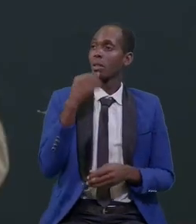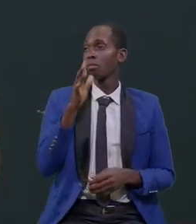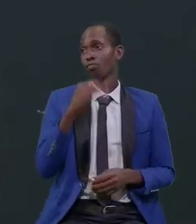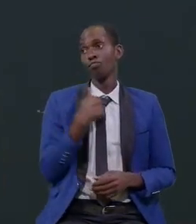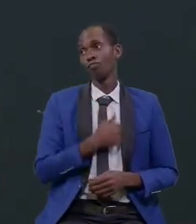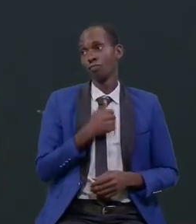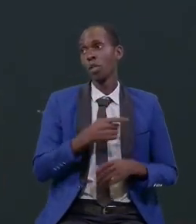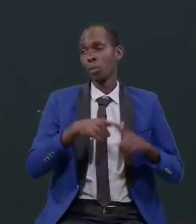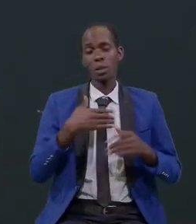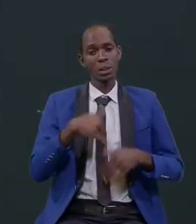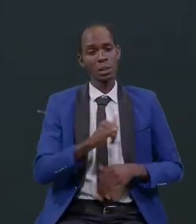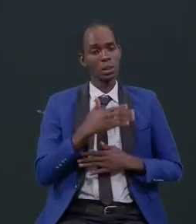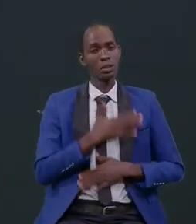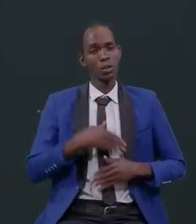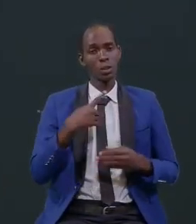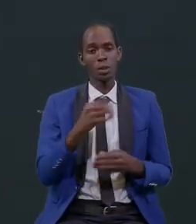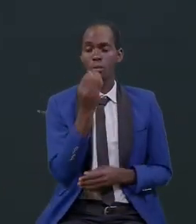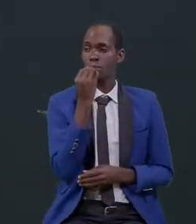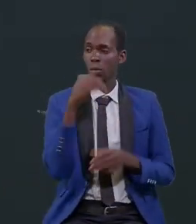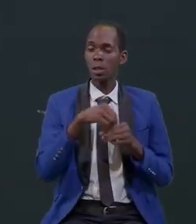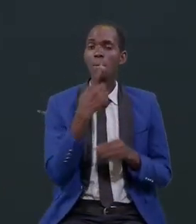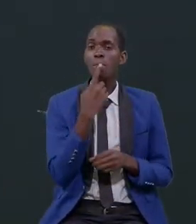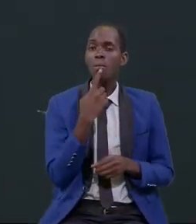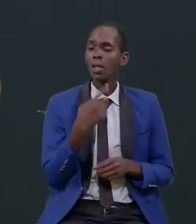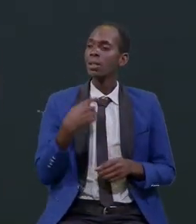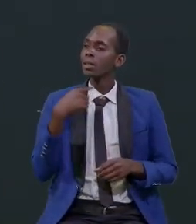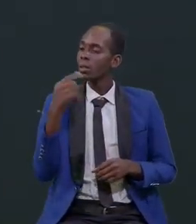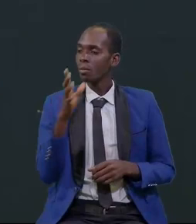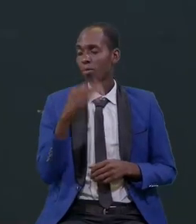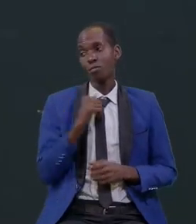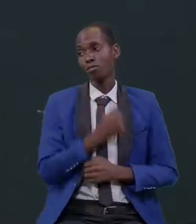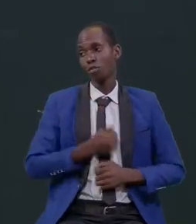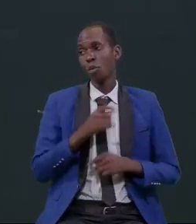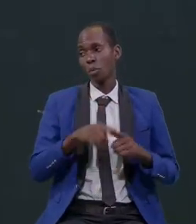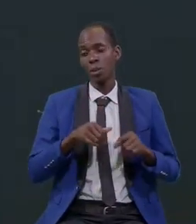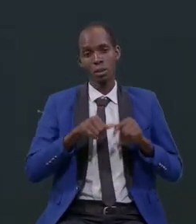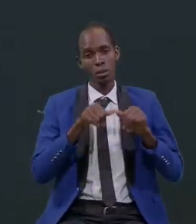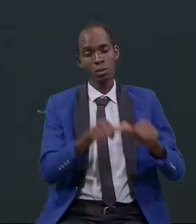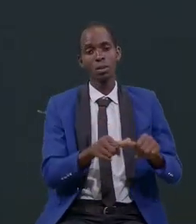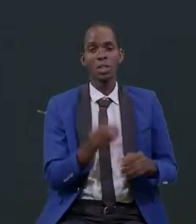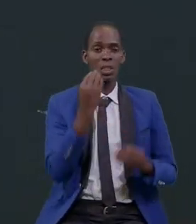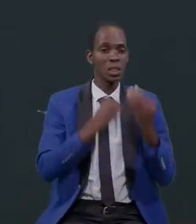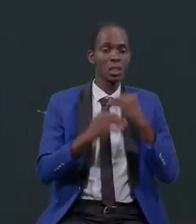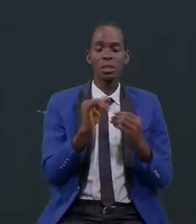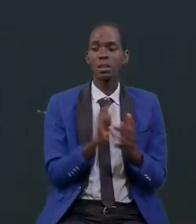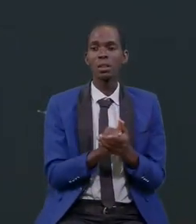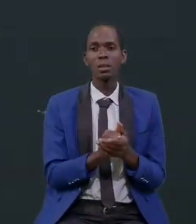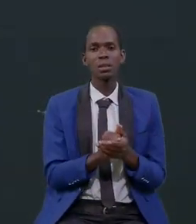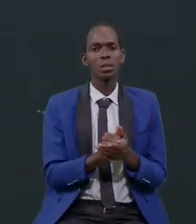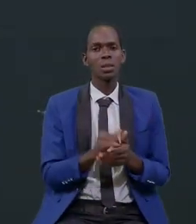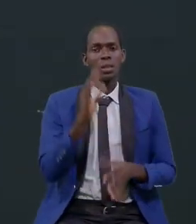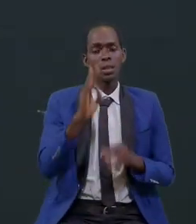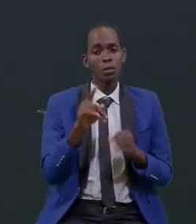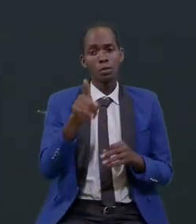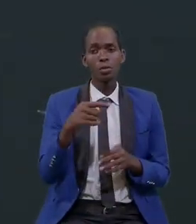viande. Je suis désolé maman. Et elle a continué à tenir la viande. Maintenant, quand tu t'attaches à tes péchés, je suis